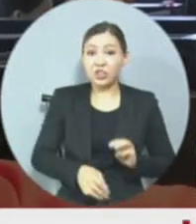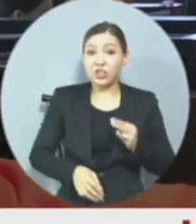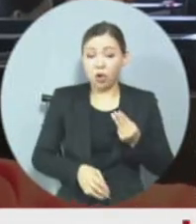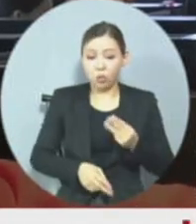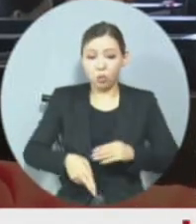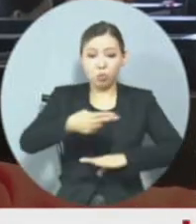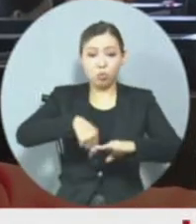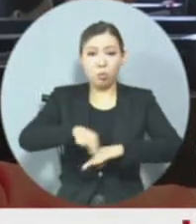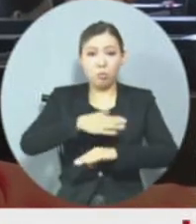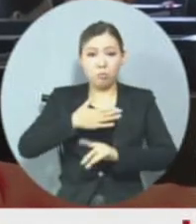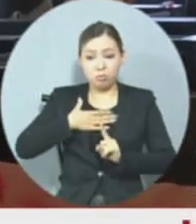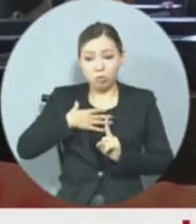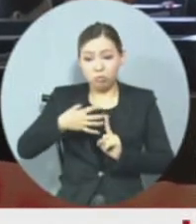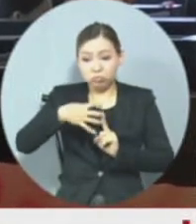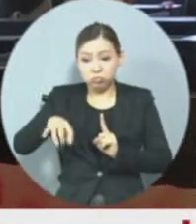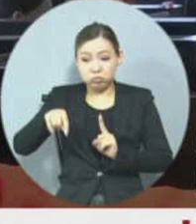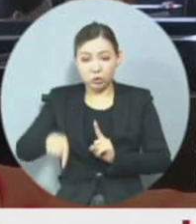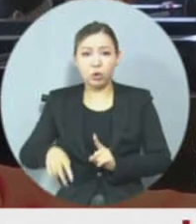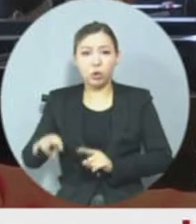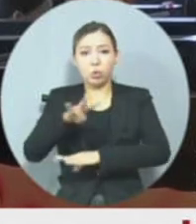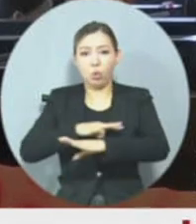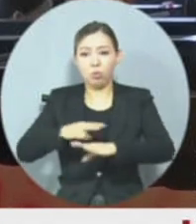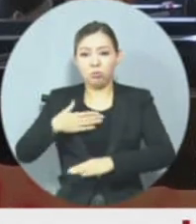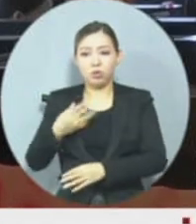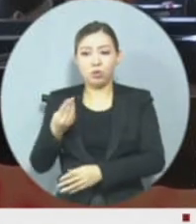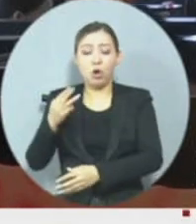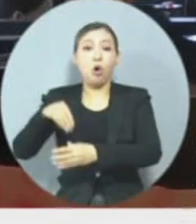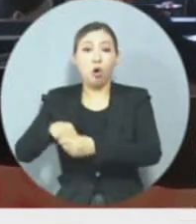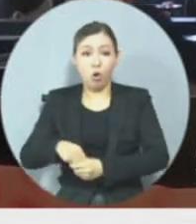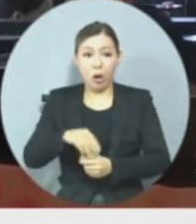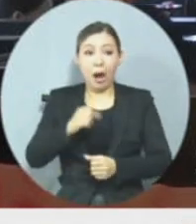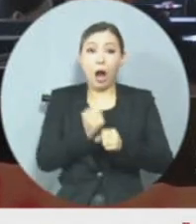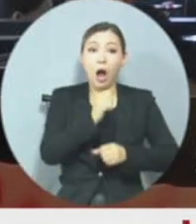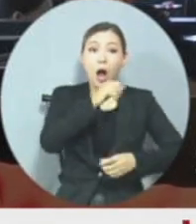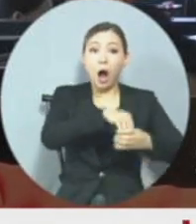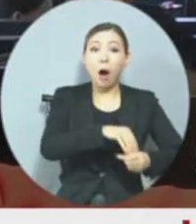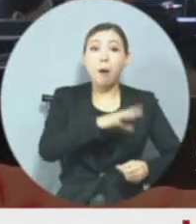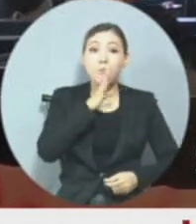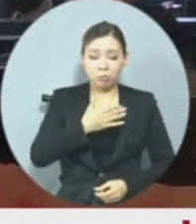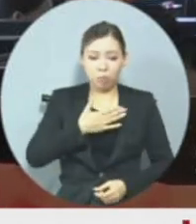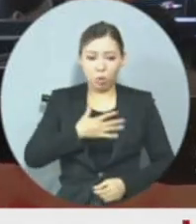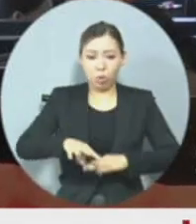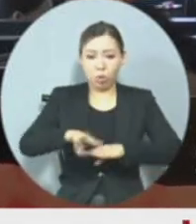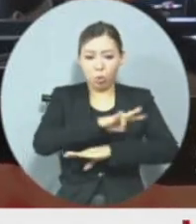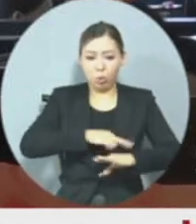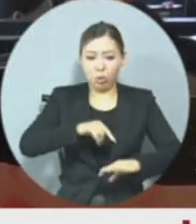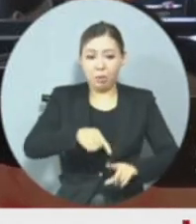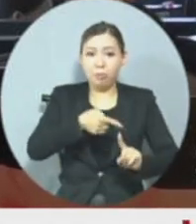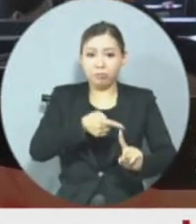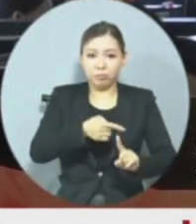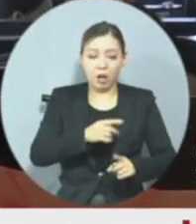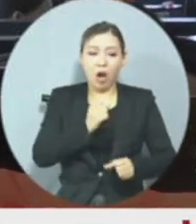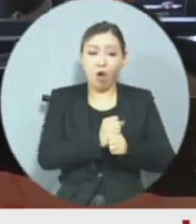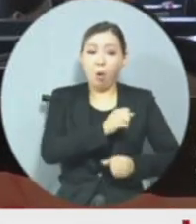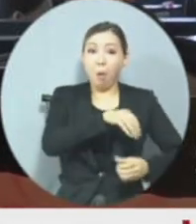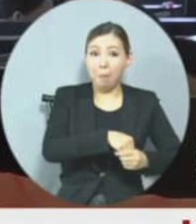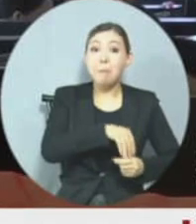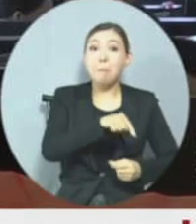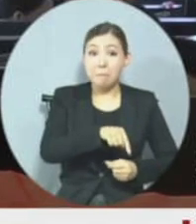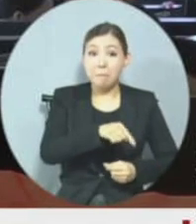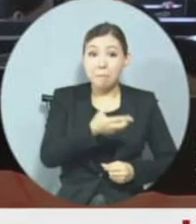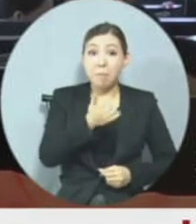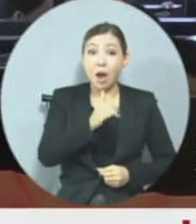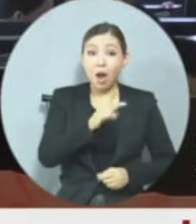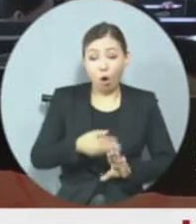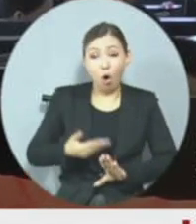байгаа нутаг дэвсгэртэй шалгалтаа өгдөг. Ажилд орохдоо өөрийн харьяалж байгаа нутаг дэвсгэртэй ажилд ордог зохицуулалттай байсан бол одоо бол шалгалт